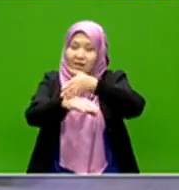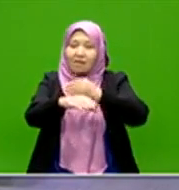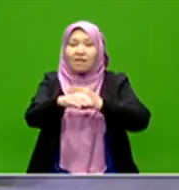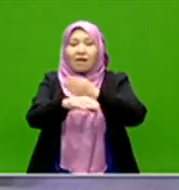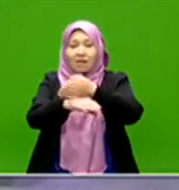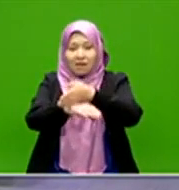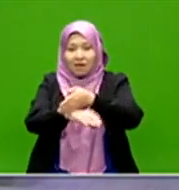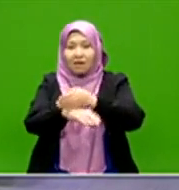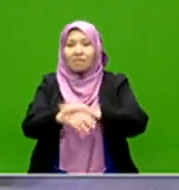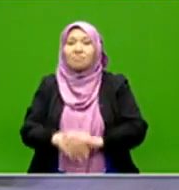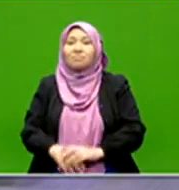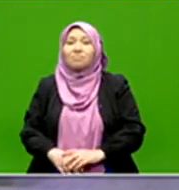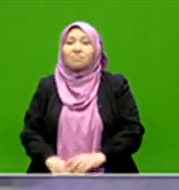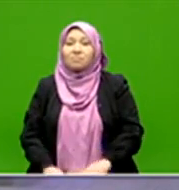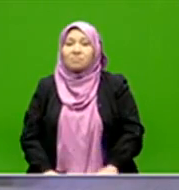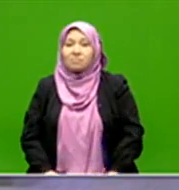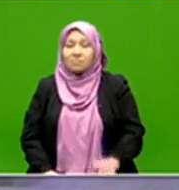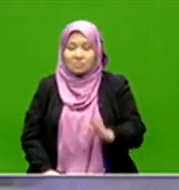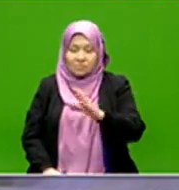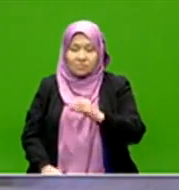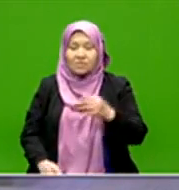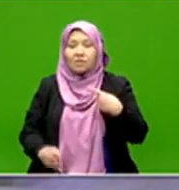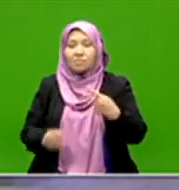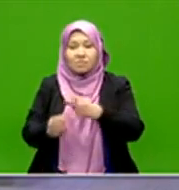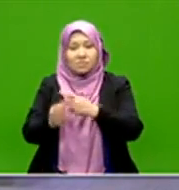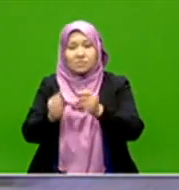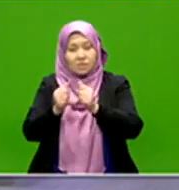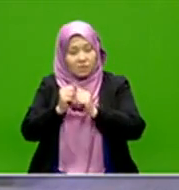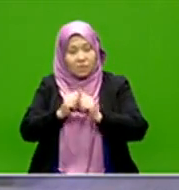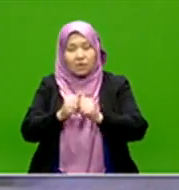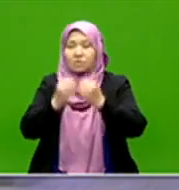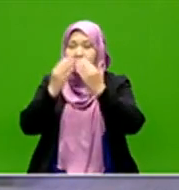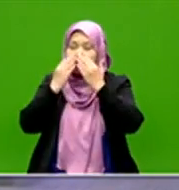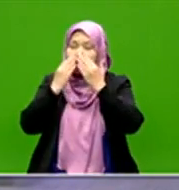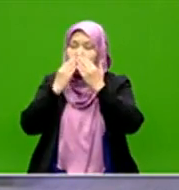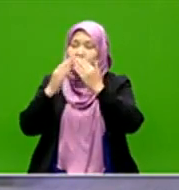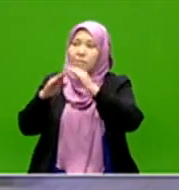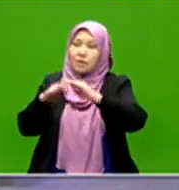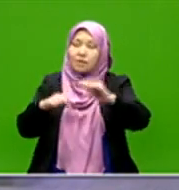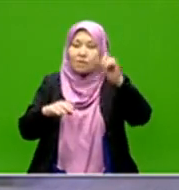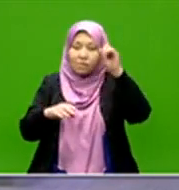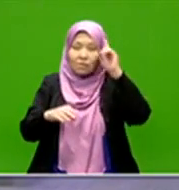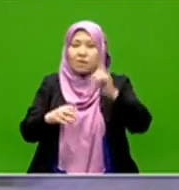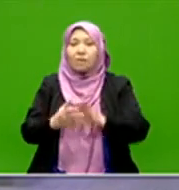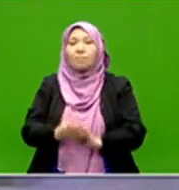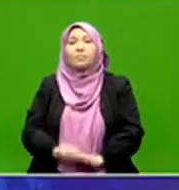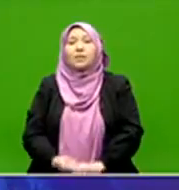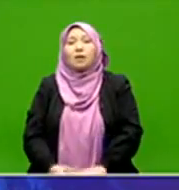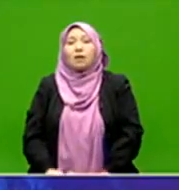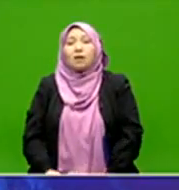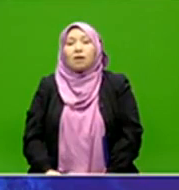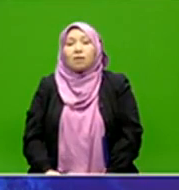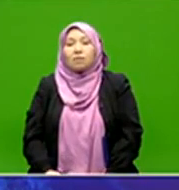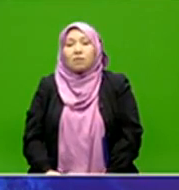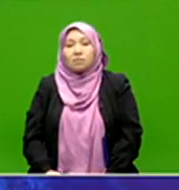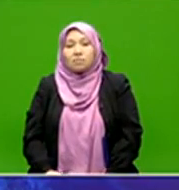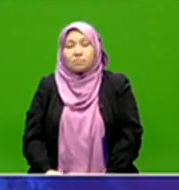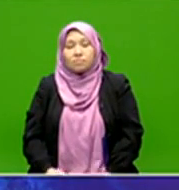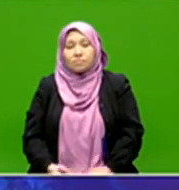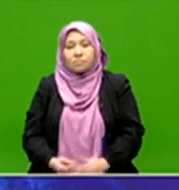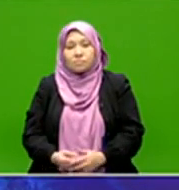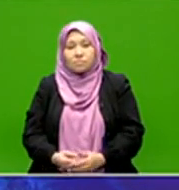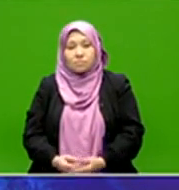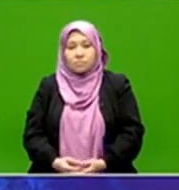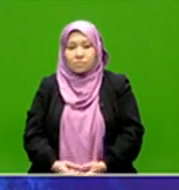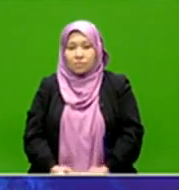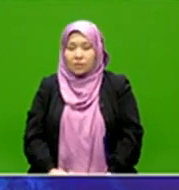Ustaz. Pagi tadi kita sama-sama solat dan alhamdulillah dapat juga bersama jemaah memimpin solat pada